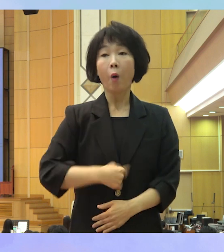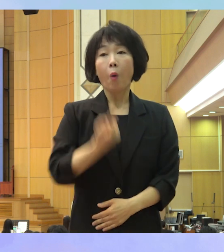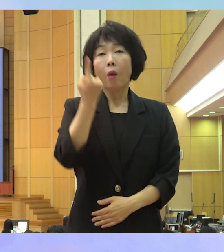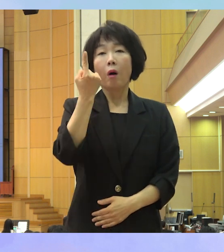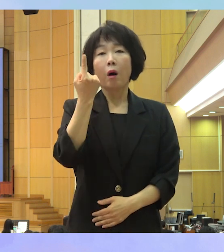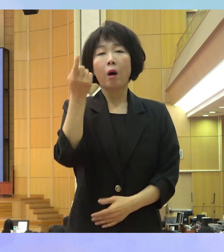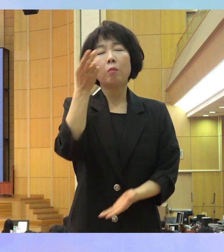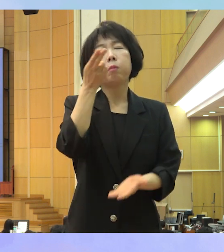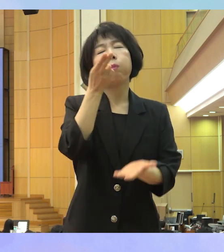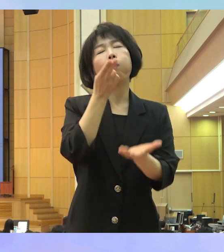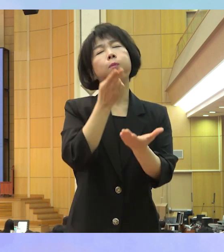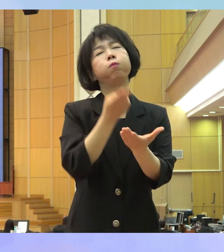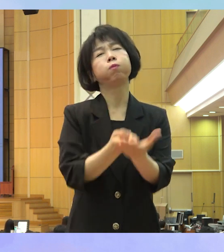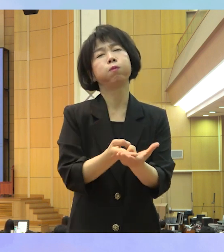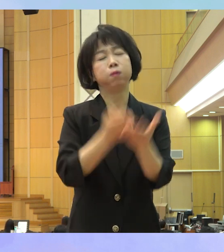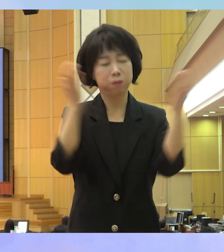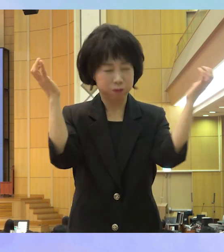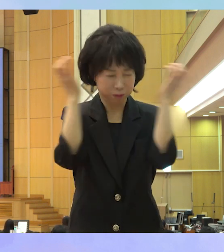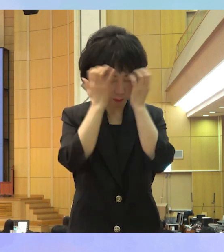홀로 누워